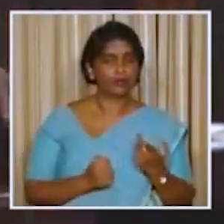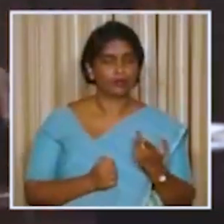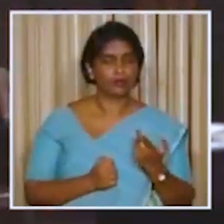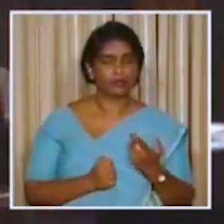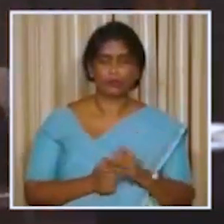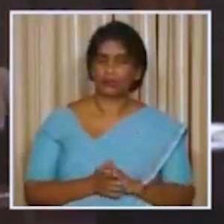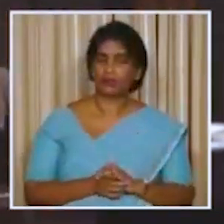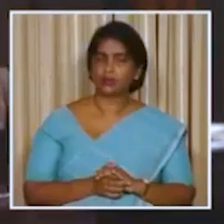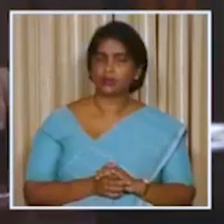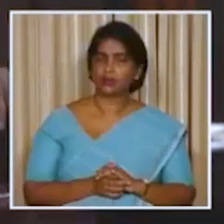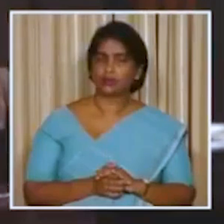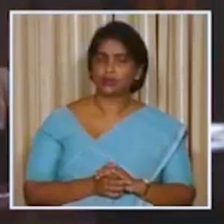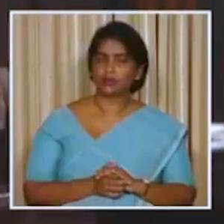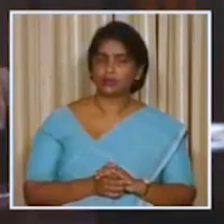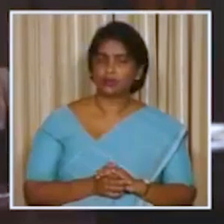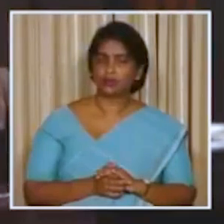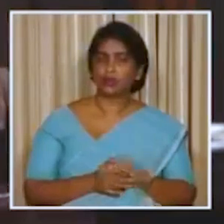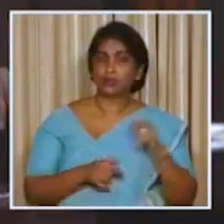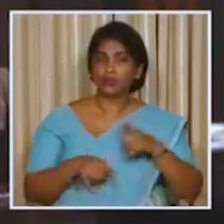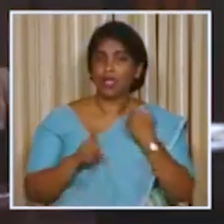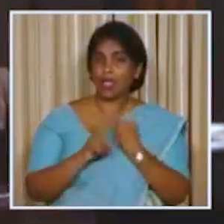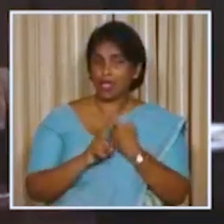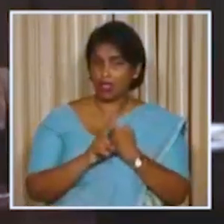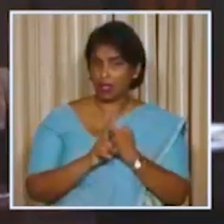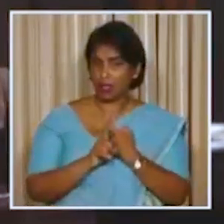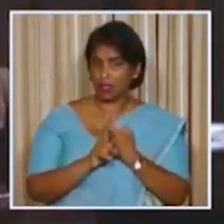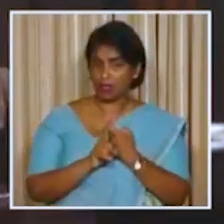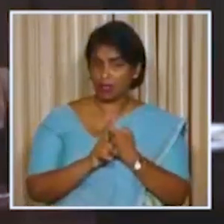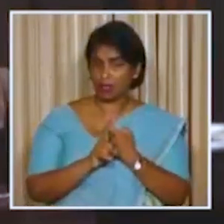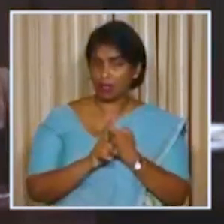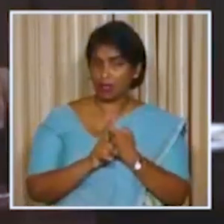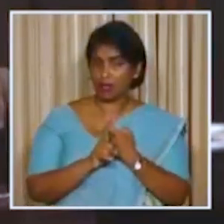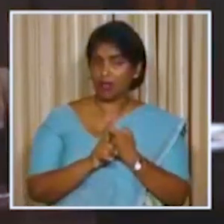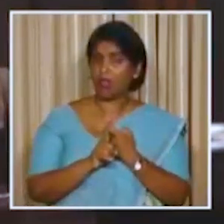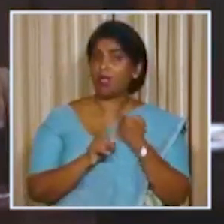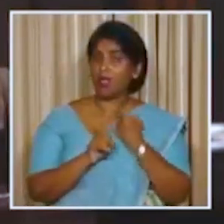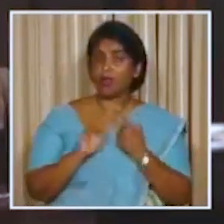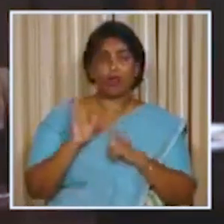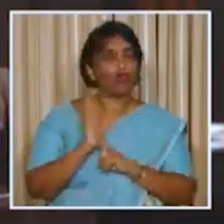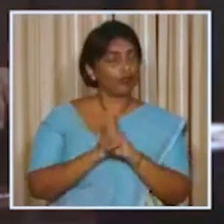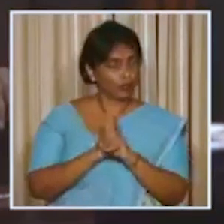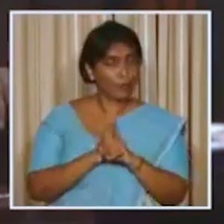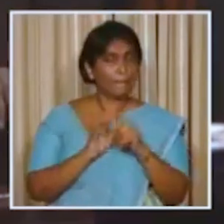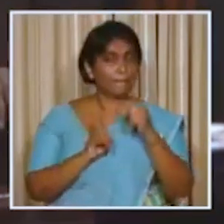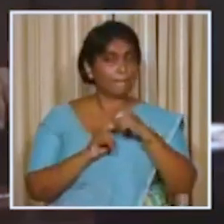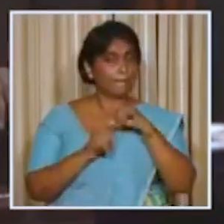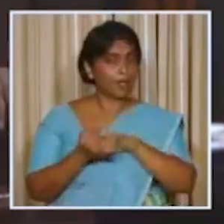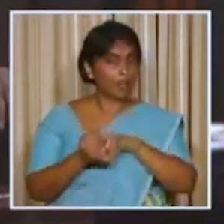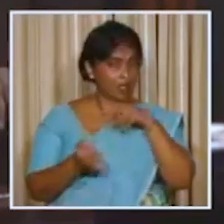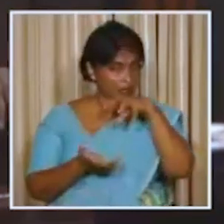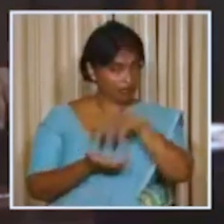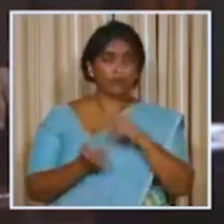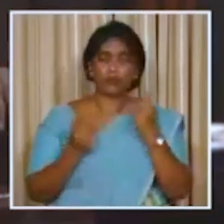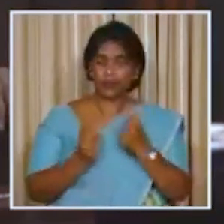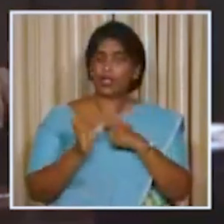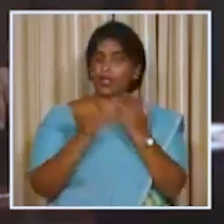அந்த அடிப்படையில் இந்த கல்முனை வடக்கு பிரதேச செயலகம் கல்முனை வடக்கு பிரதேச செயலகத்துக்கு உடனடியாக ஒரு